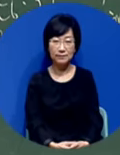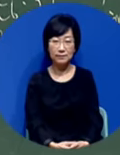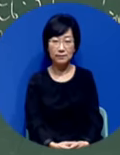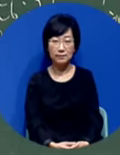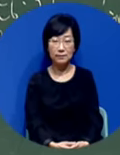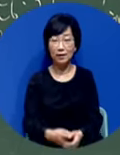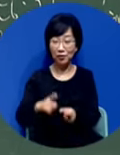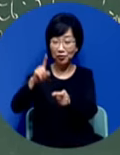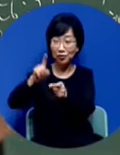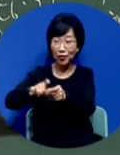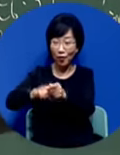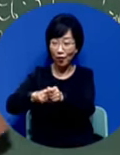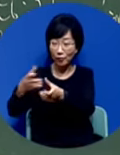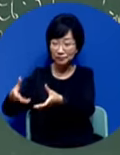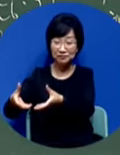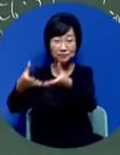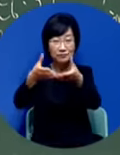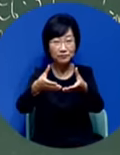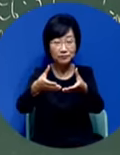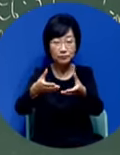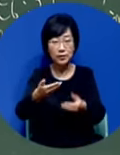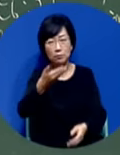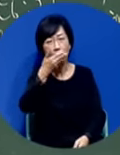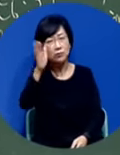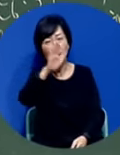떡을 가지고 갔는데 안 먹는 사람이 있어요.